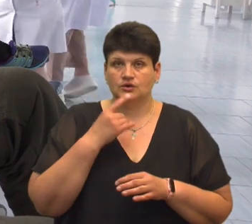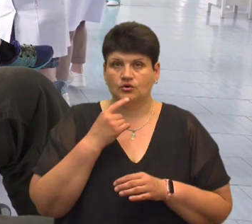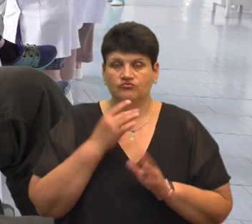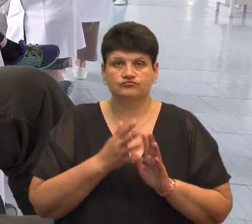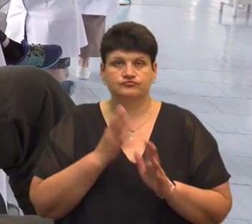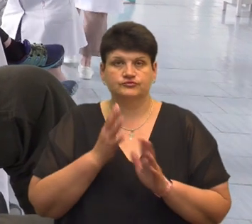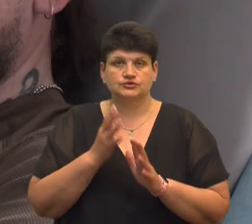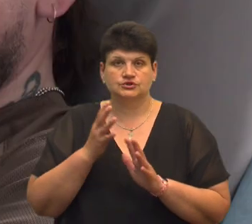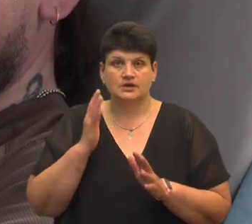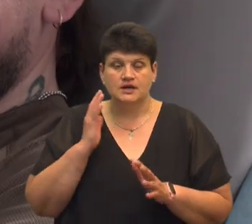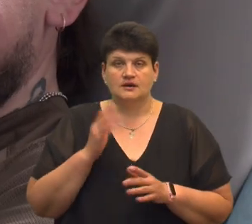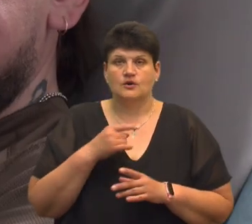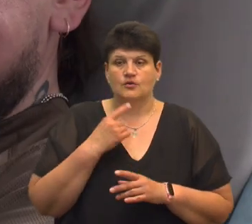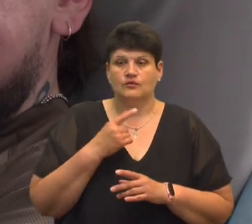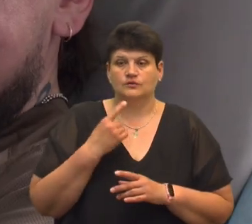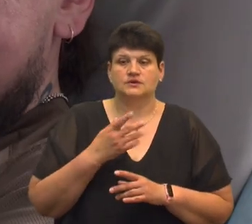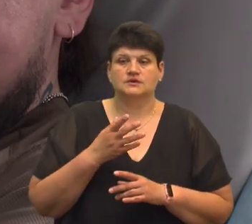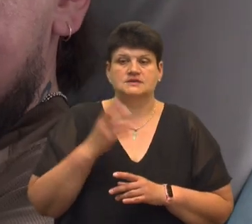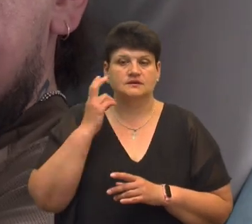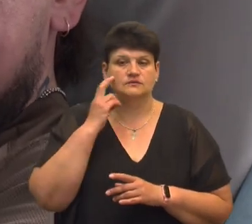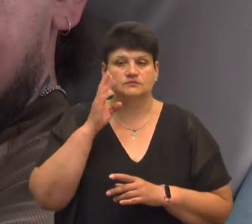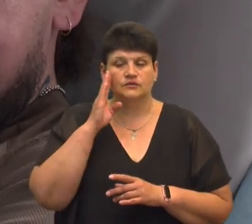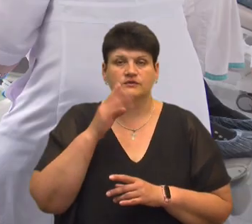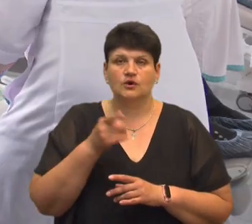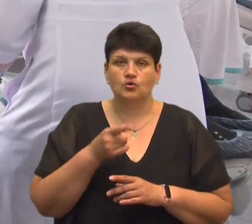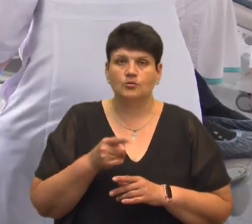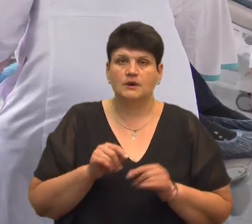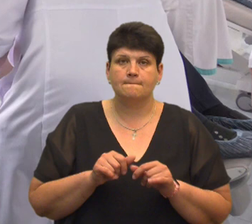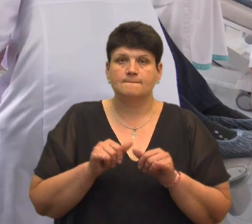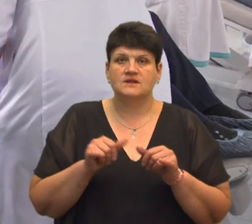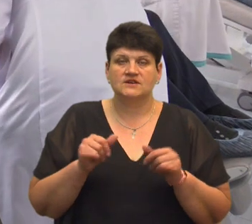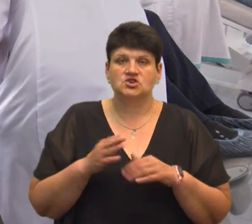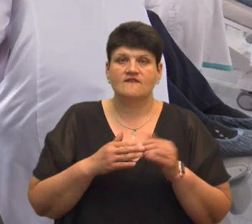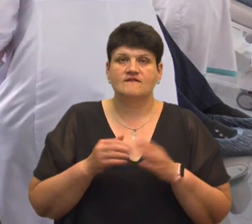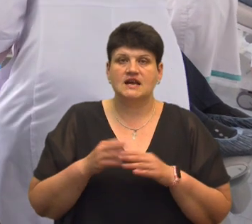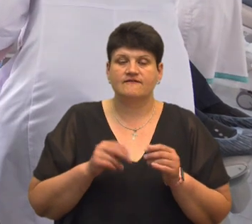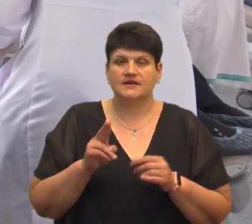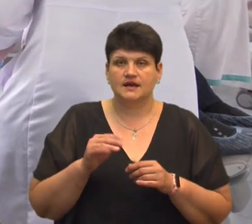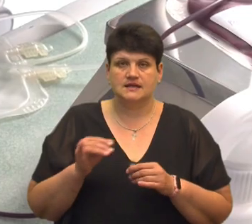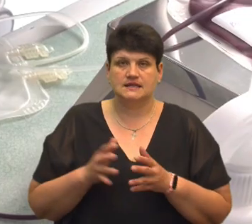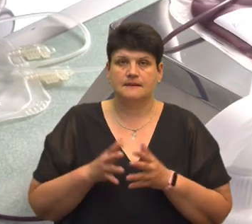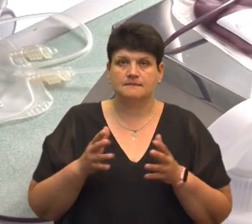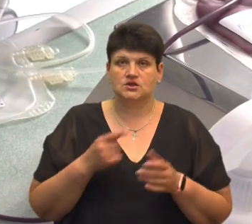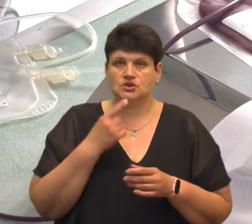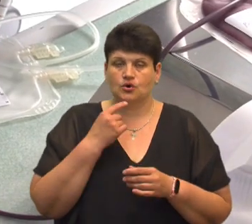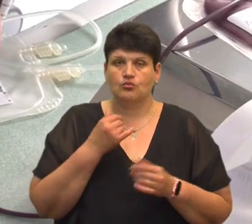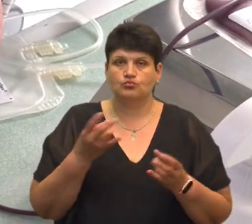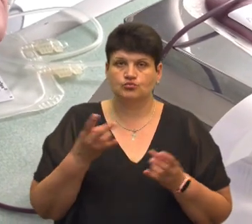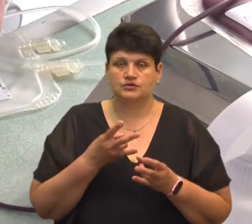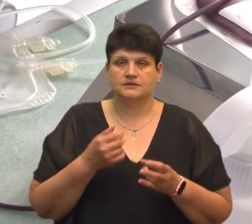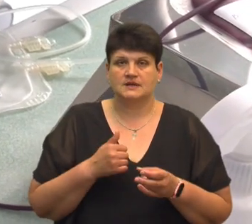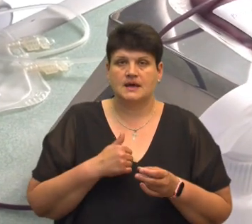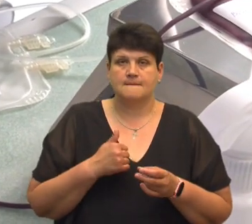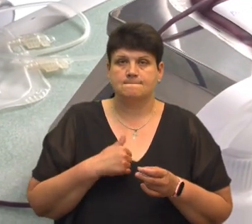добровольчого медичного батальйону «Госпітальєра» з Києва. У Тернополі проходить підвищення кваліфікації. Розповідає, найбільше кров потрібна бійцям у